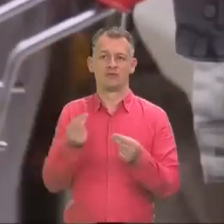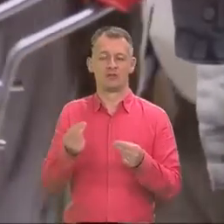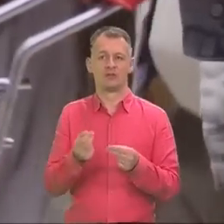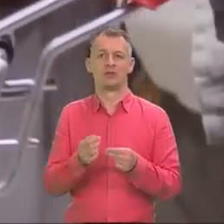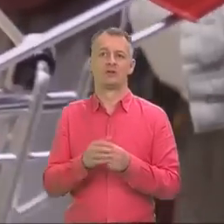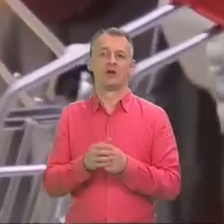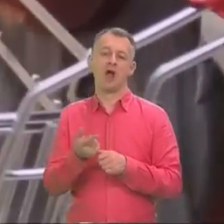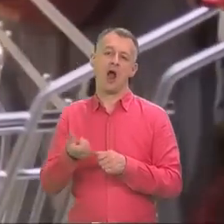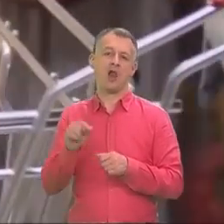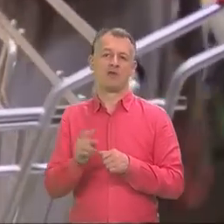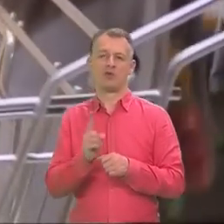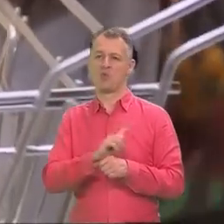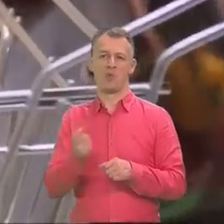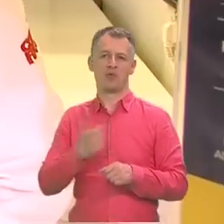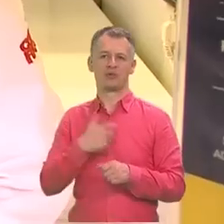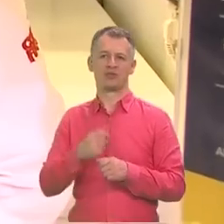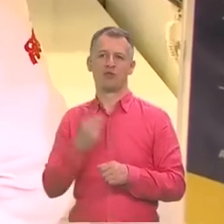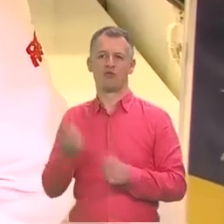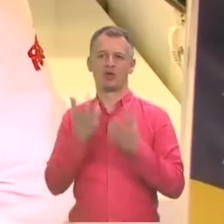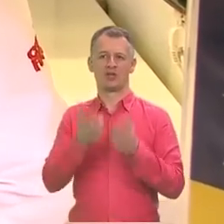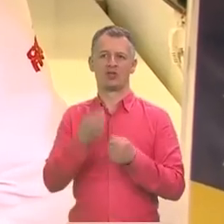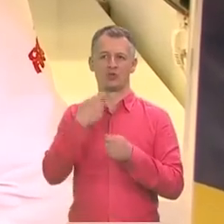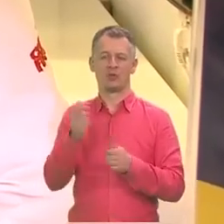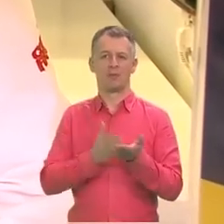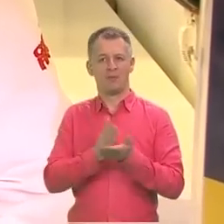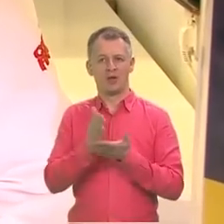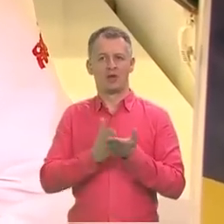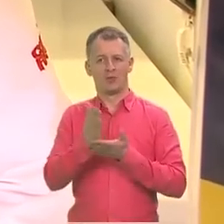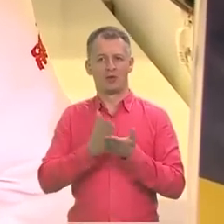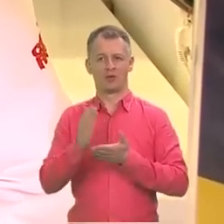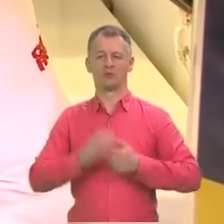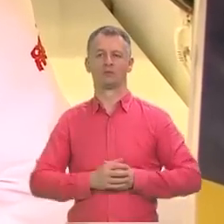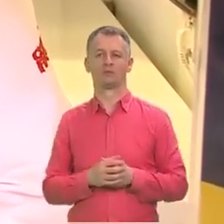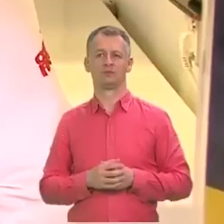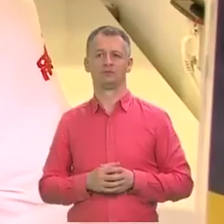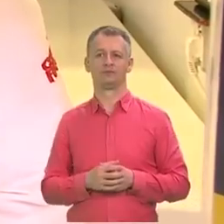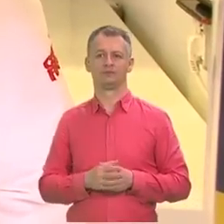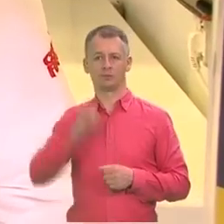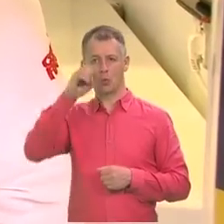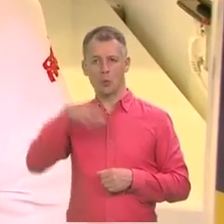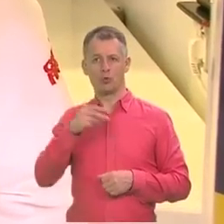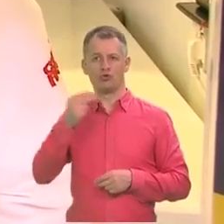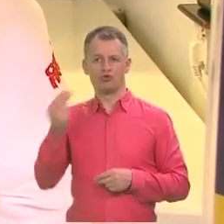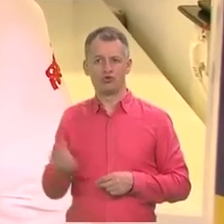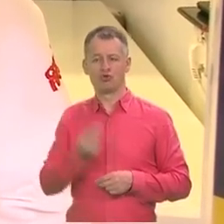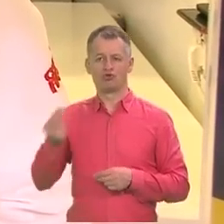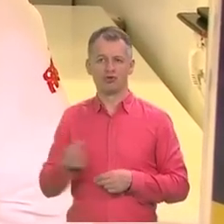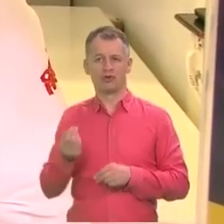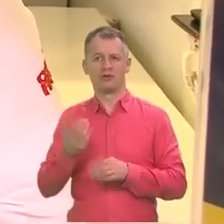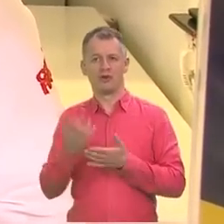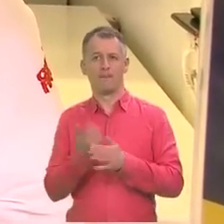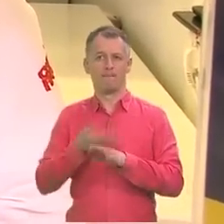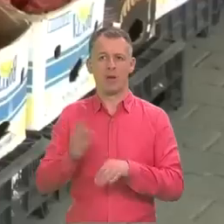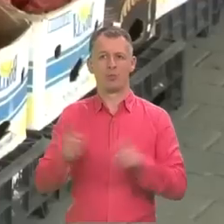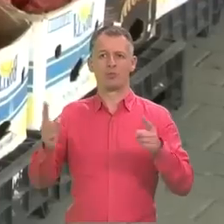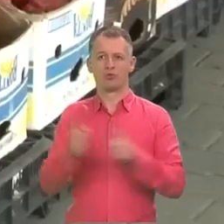descurcăm, altfel n-ai. Este greu, se scumpește mereu și na, omul din ce în ce ia mai puțin, mult